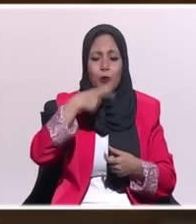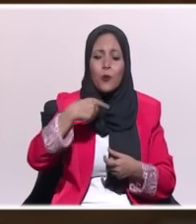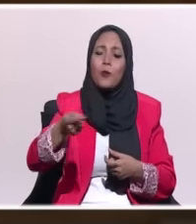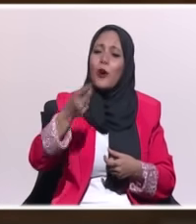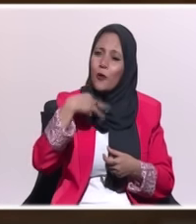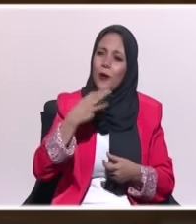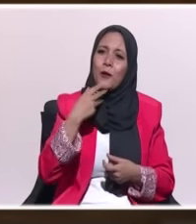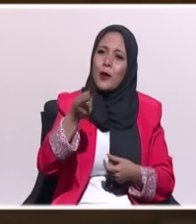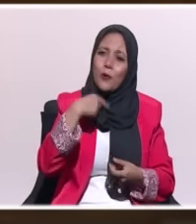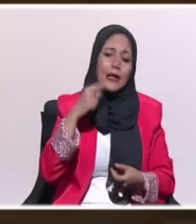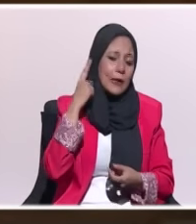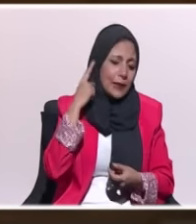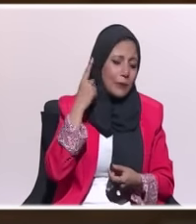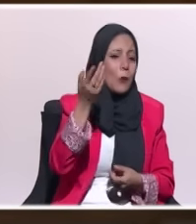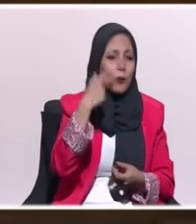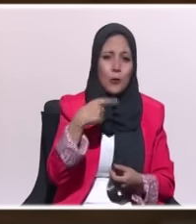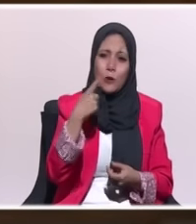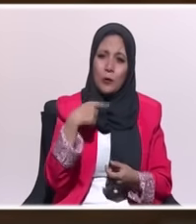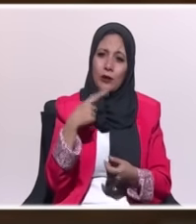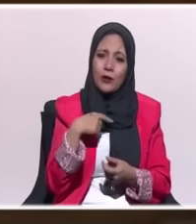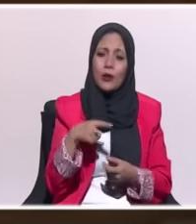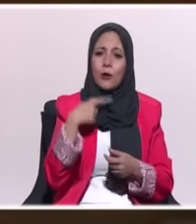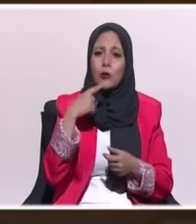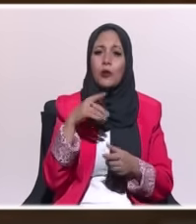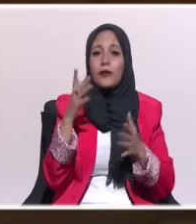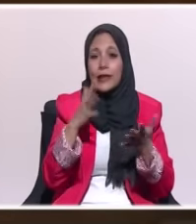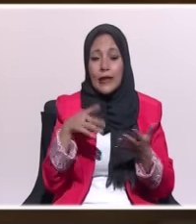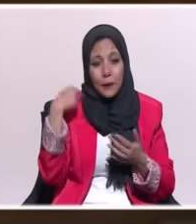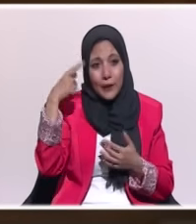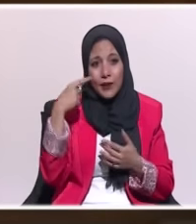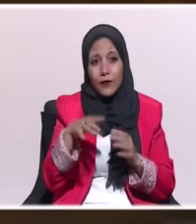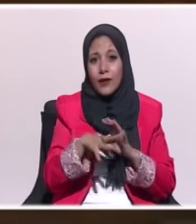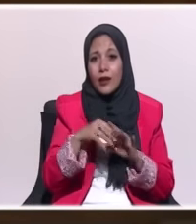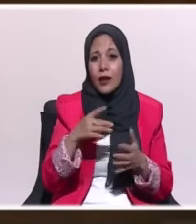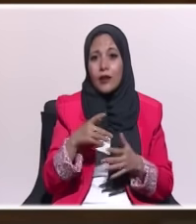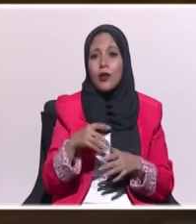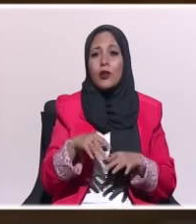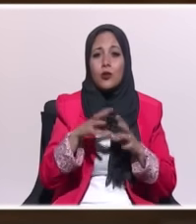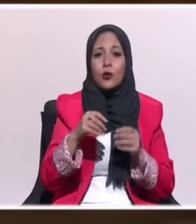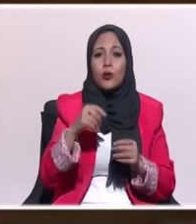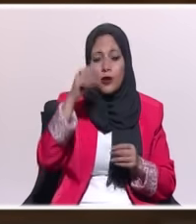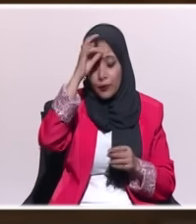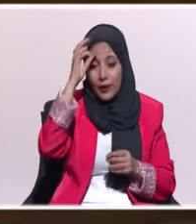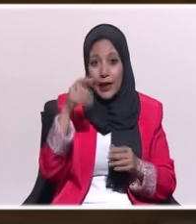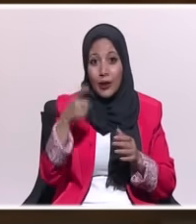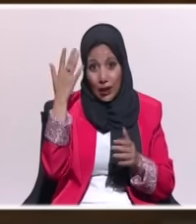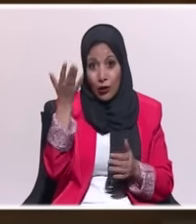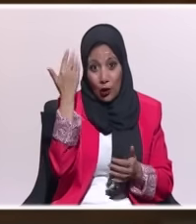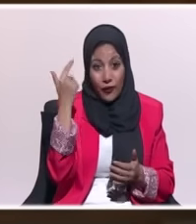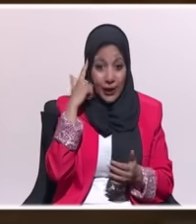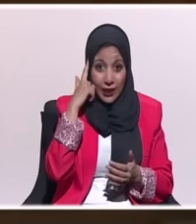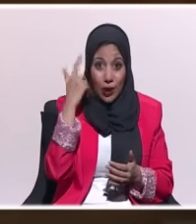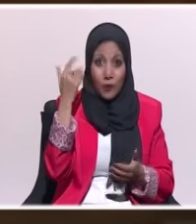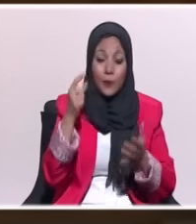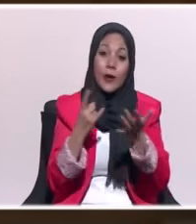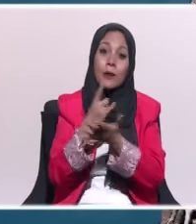لي؟ قولي لي وسمعيني. ايوه قولي لي اللي ايه لحظات تانيه فاكراها معايا؟ طبعا طبعا كل فاكره. اول يوم راحت المدرسه؟ طبعا فاكره.